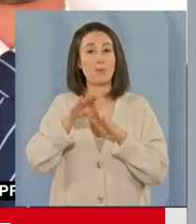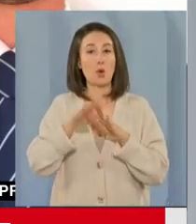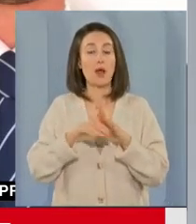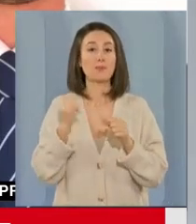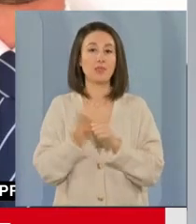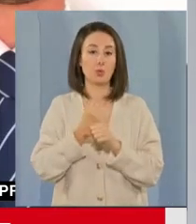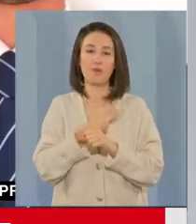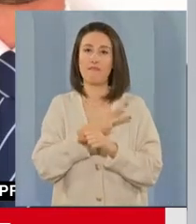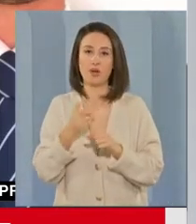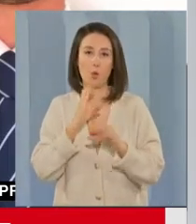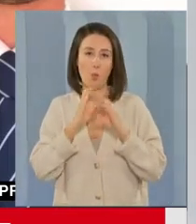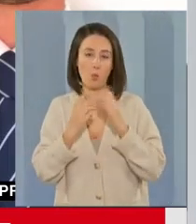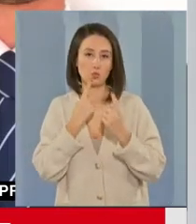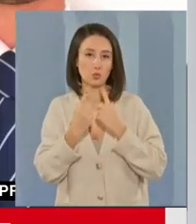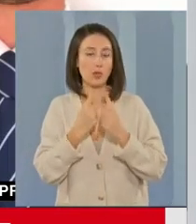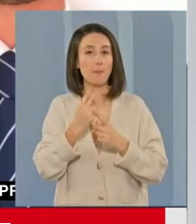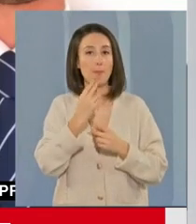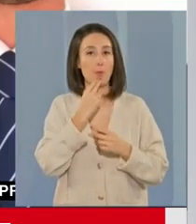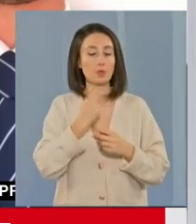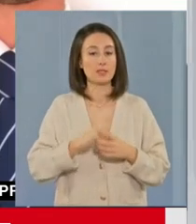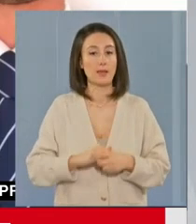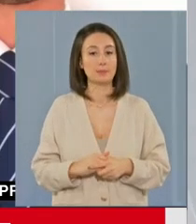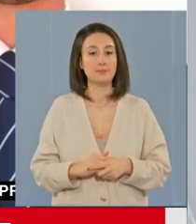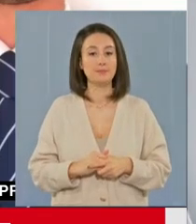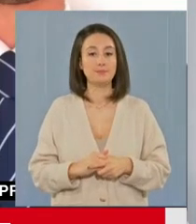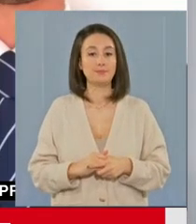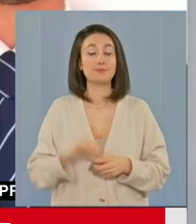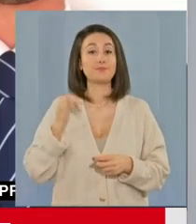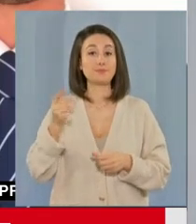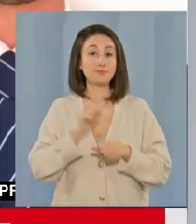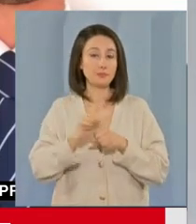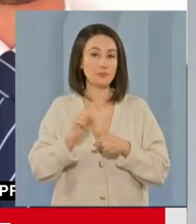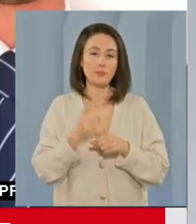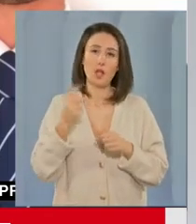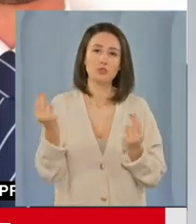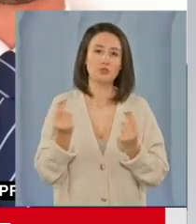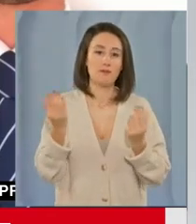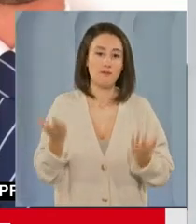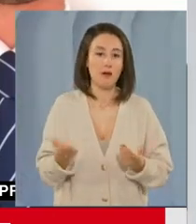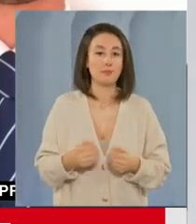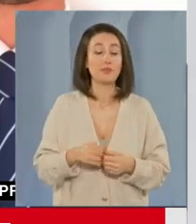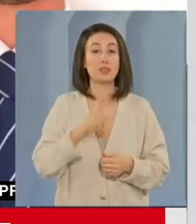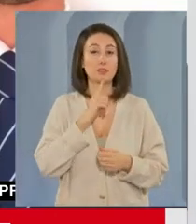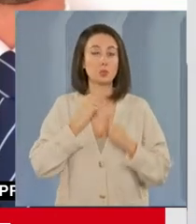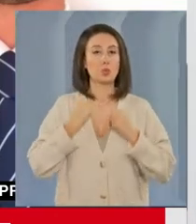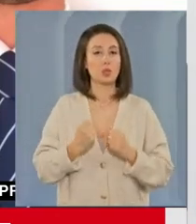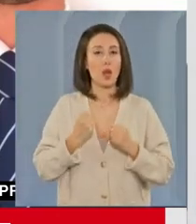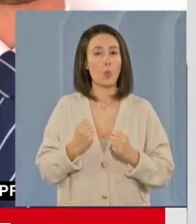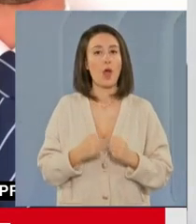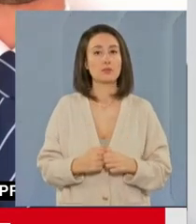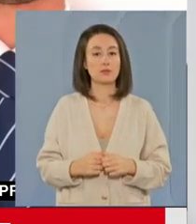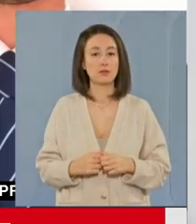lucru fără consultarea polițiștilor și acest lucru nu face altceva decât să le îngreuneze